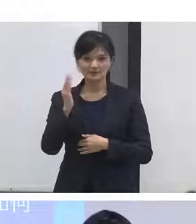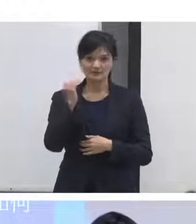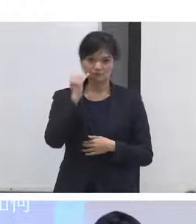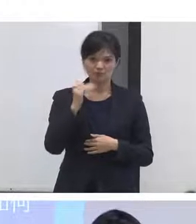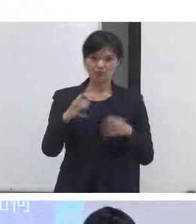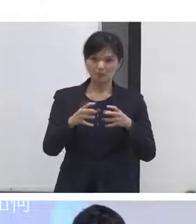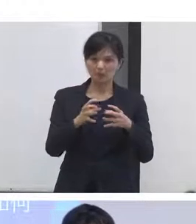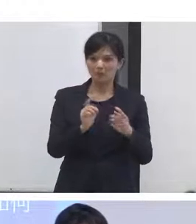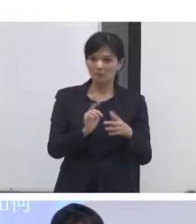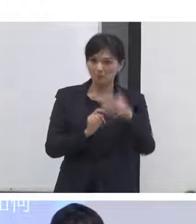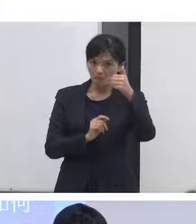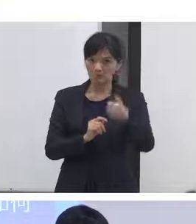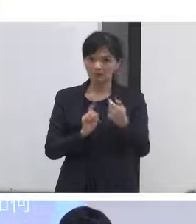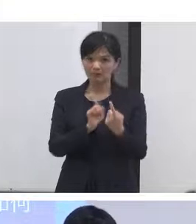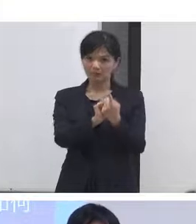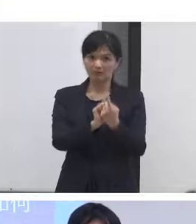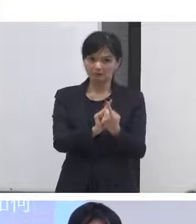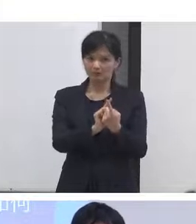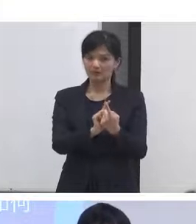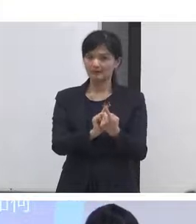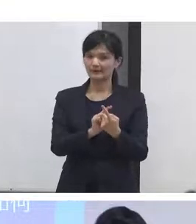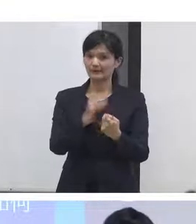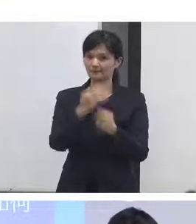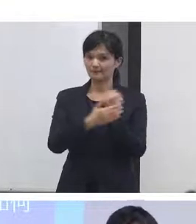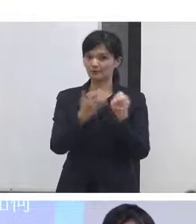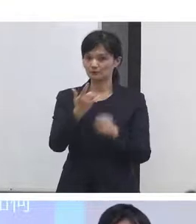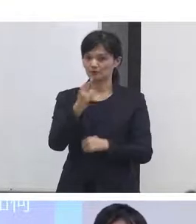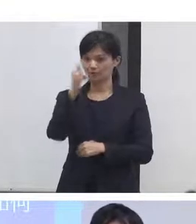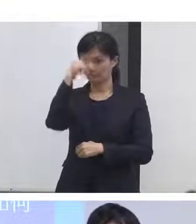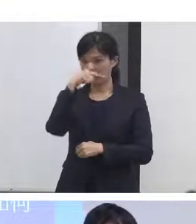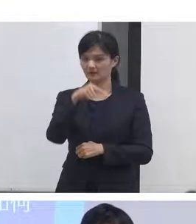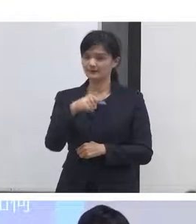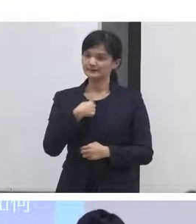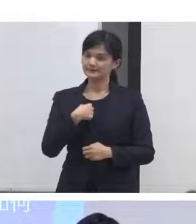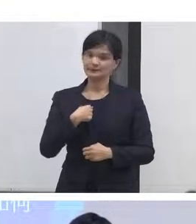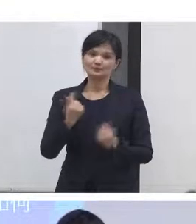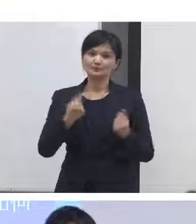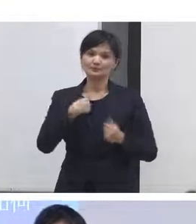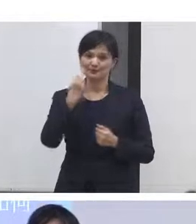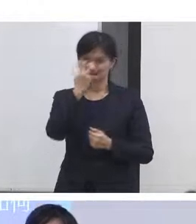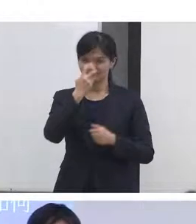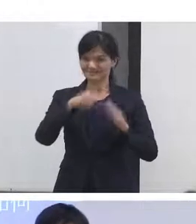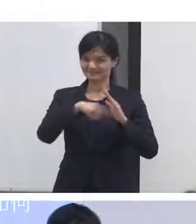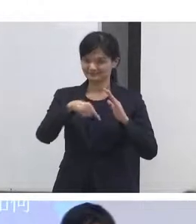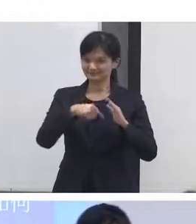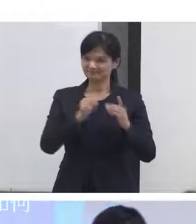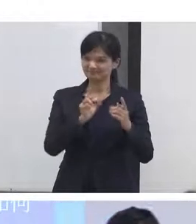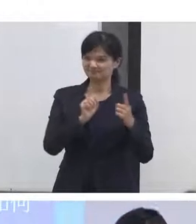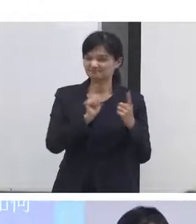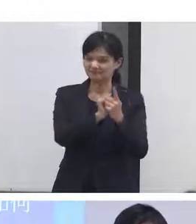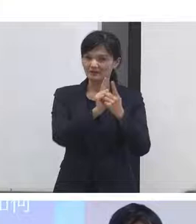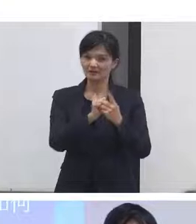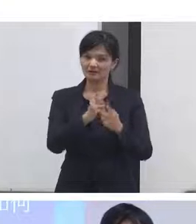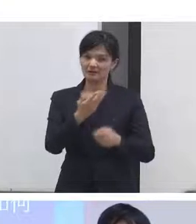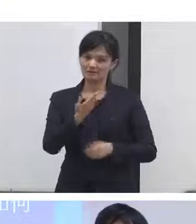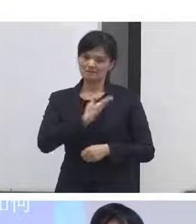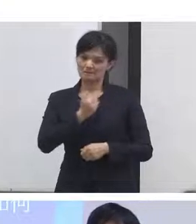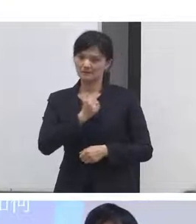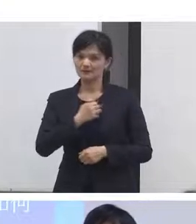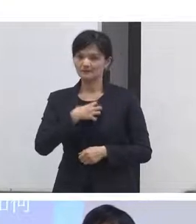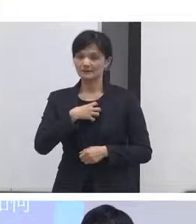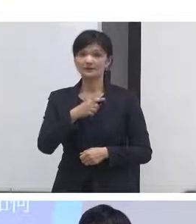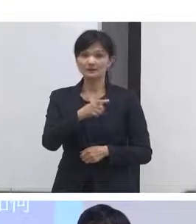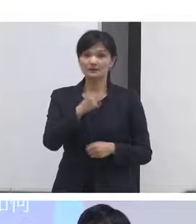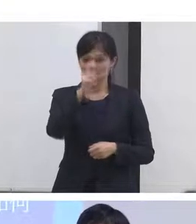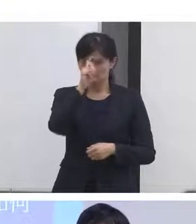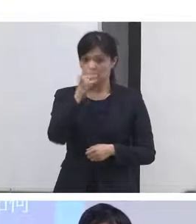义的，像我去监察院，去内政部开会很不爽的一个地方，就是说，他们就是要推一个叫做